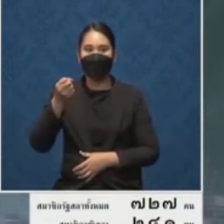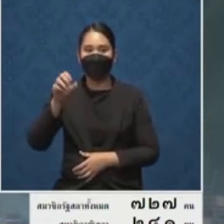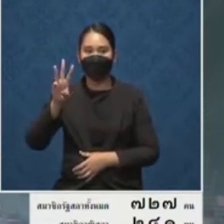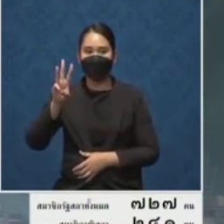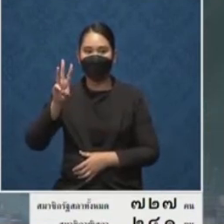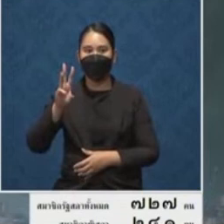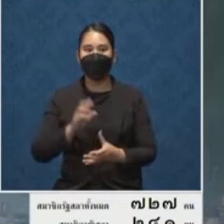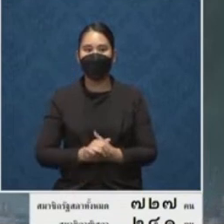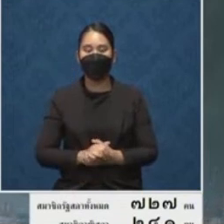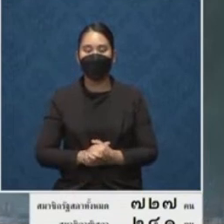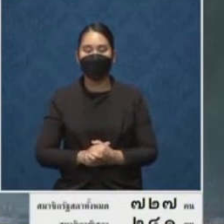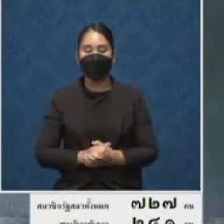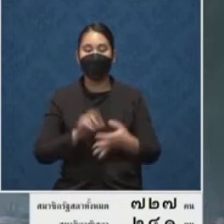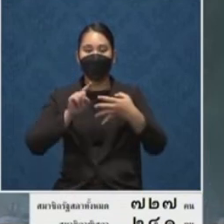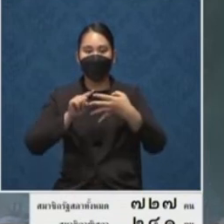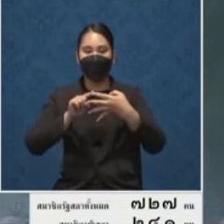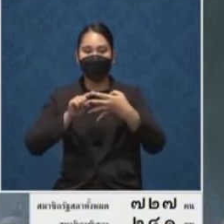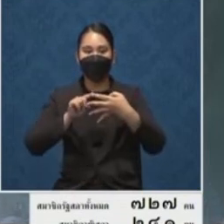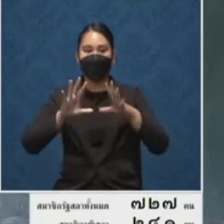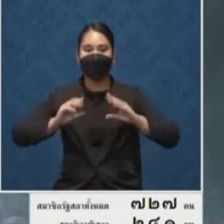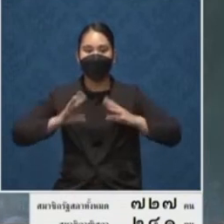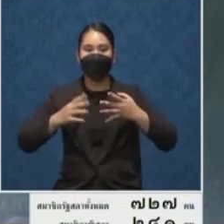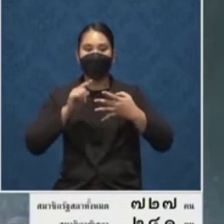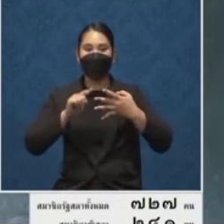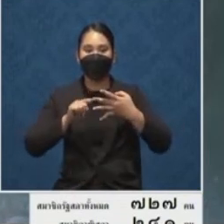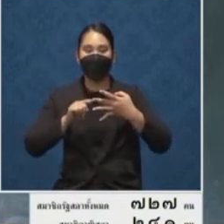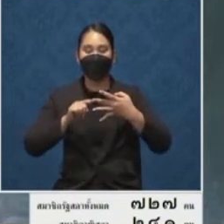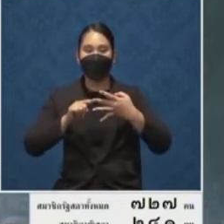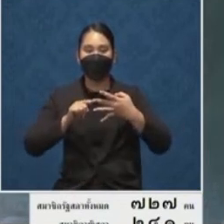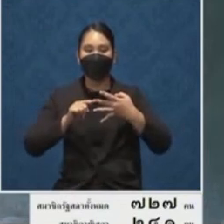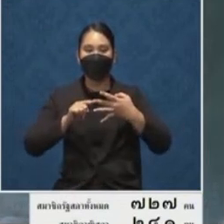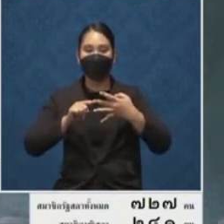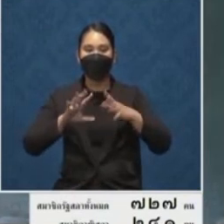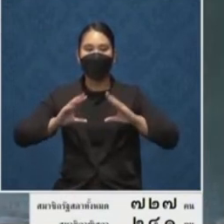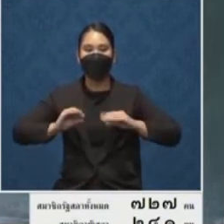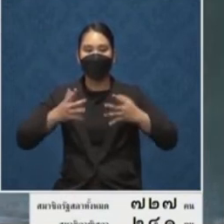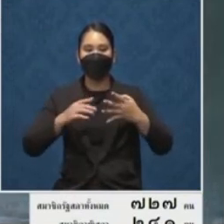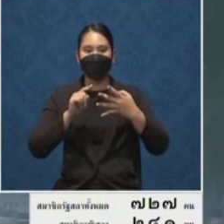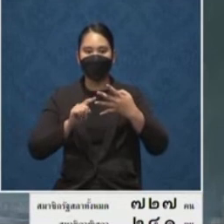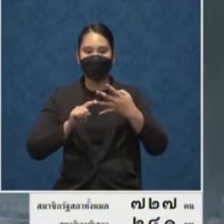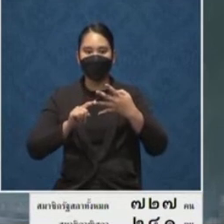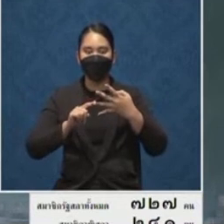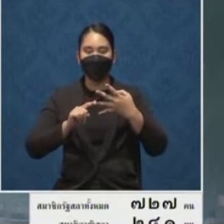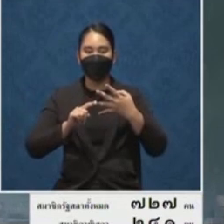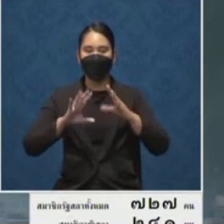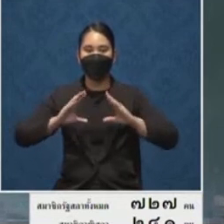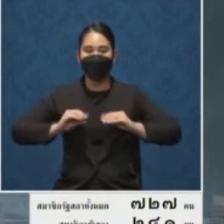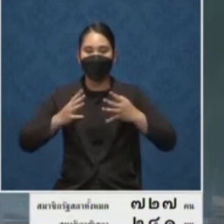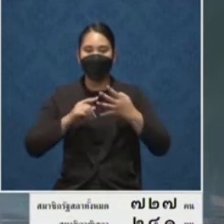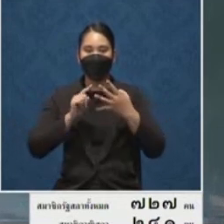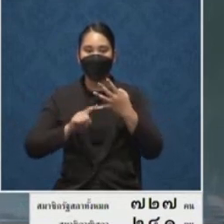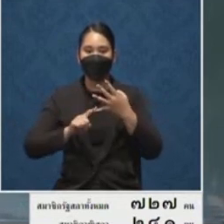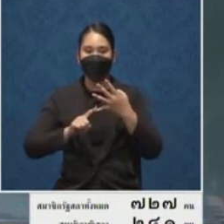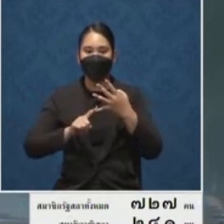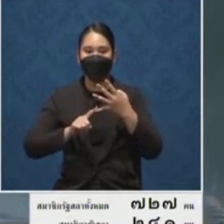4ไม่รับหลักการครับ 716พลเอกอุดมชัยธรรมสาโรรัตน ์1ไม่รับหลักการ2